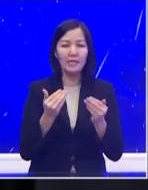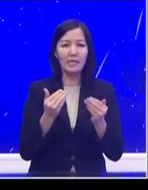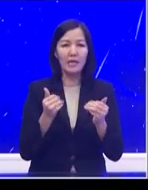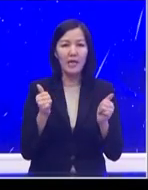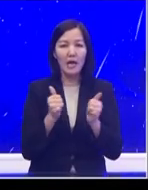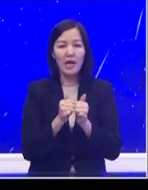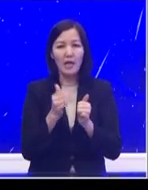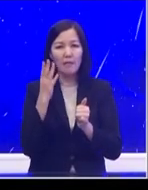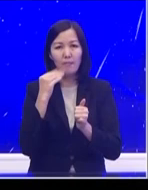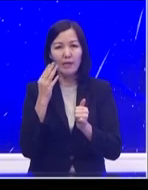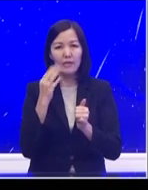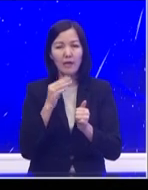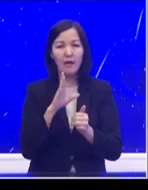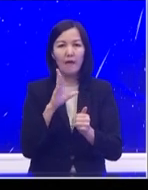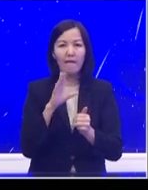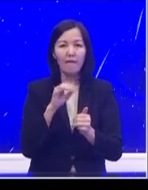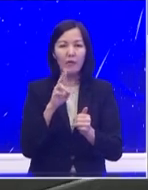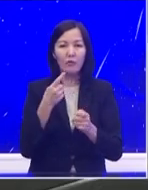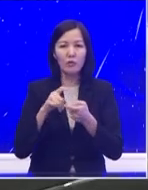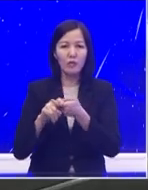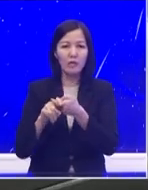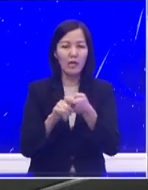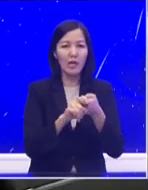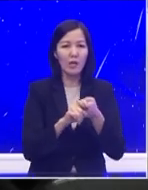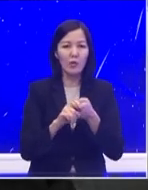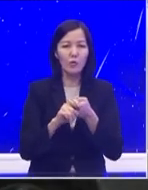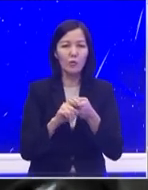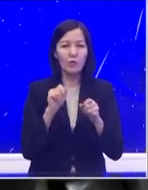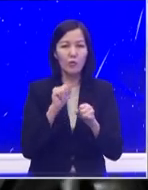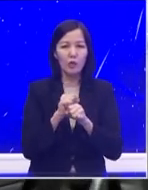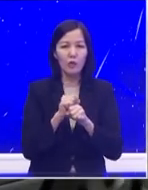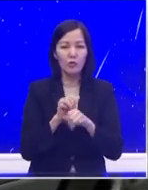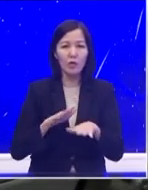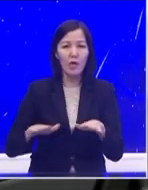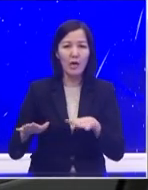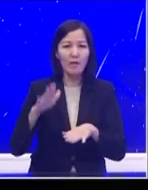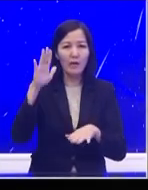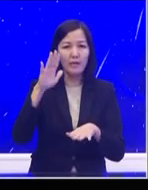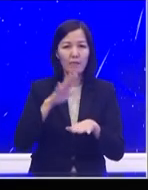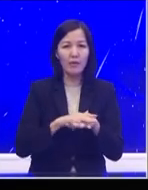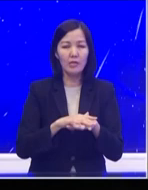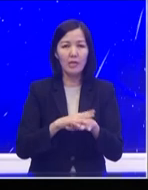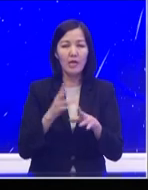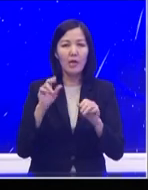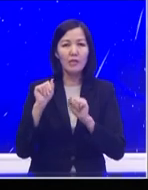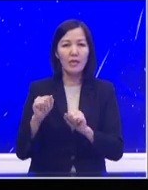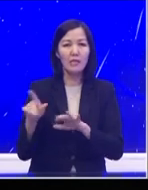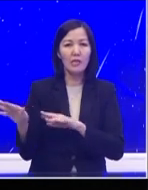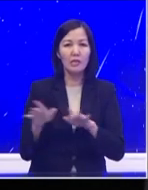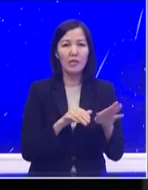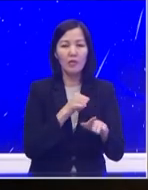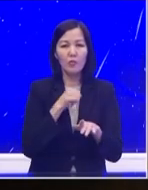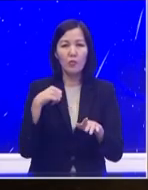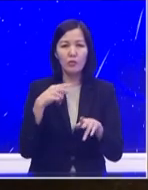іргелес жатқандықтан басшысы вирустың таралуы тізбегін жеткізбеу үшін аймақ басшысы сақтық шараларын